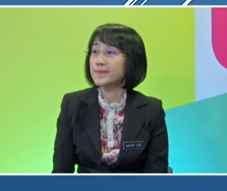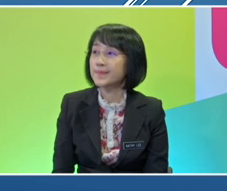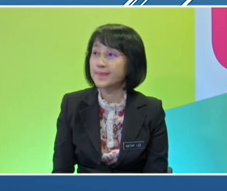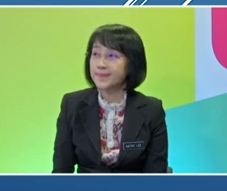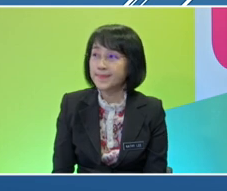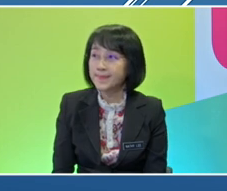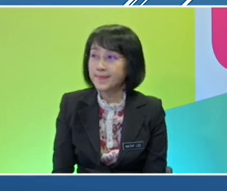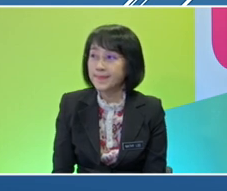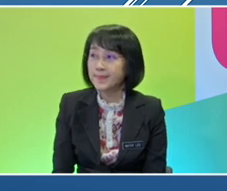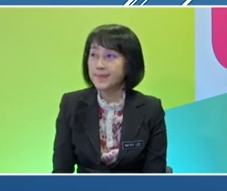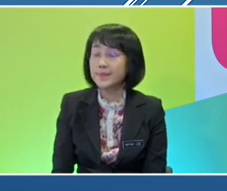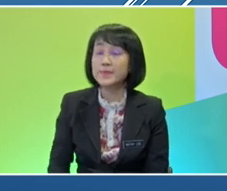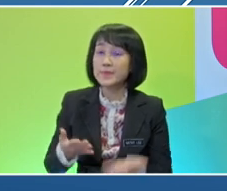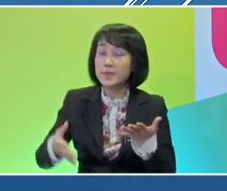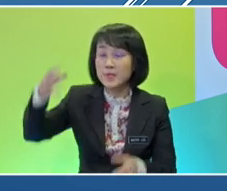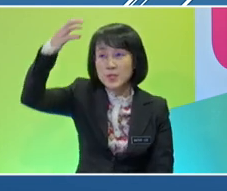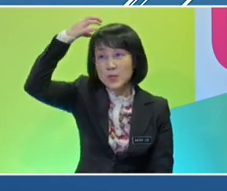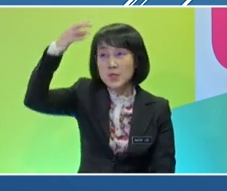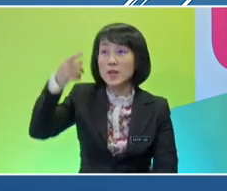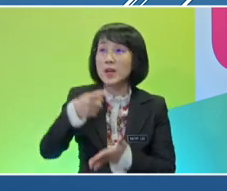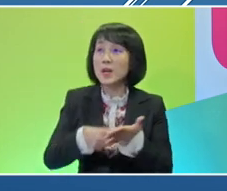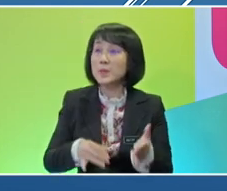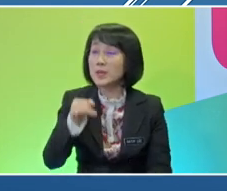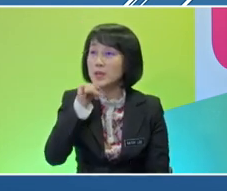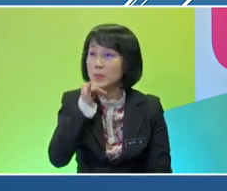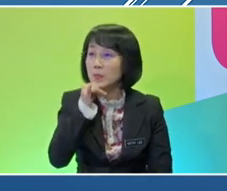kalau selango Contohnya aku ibu